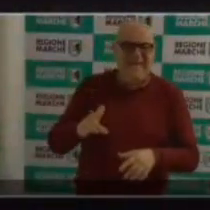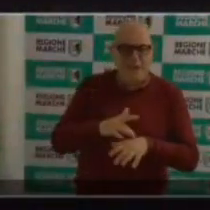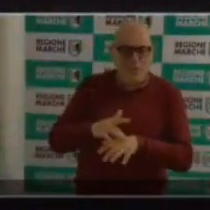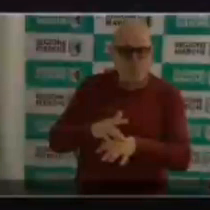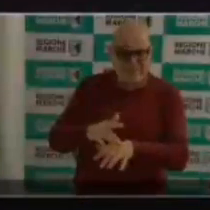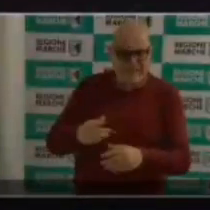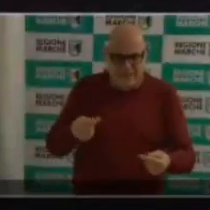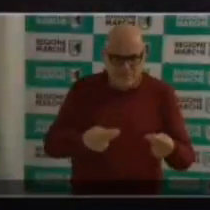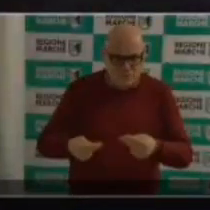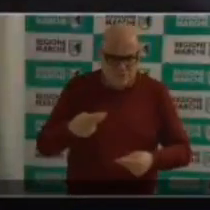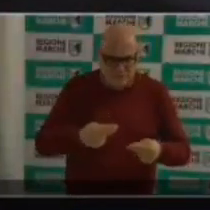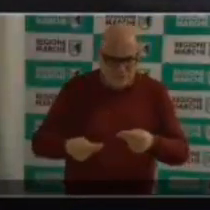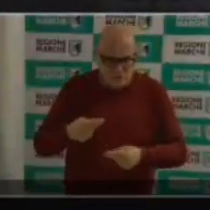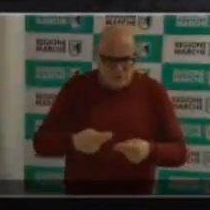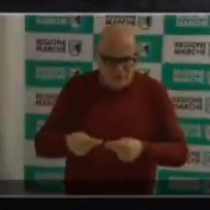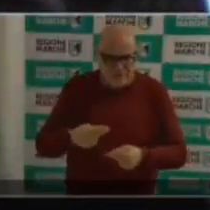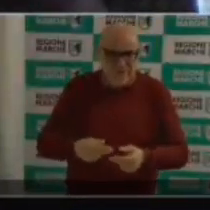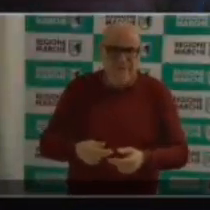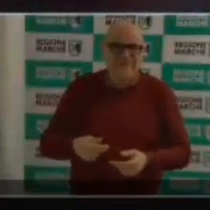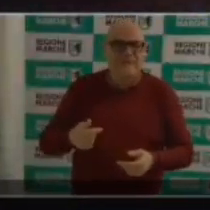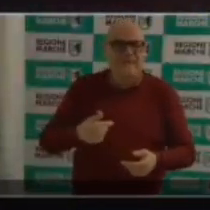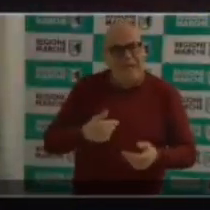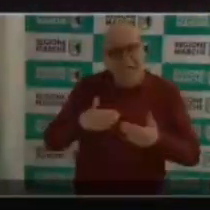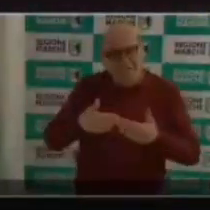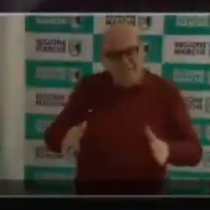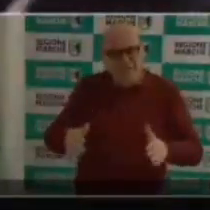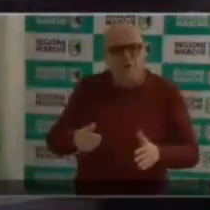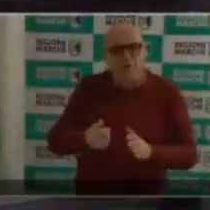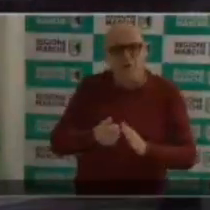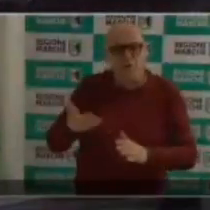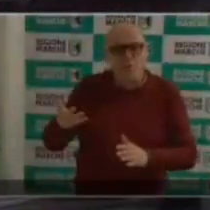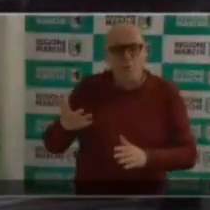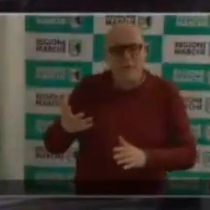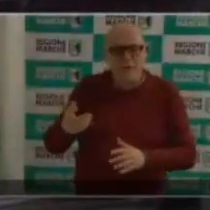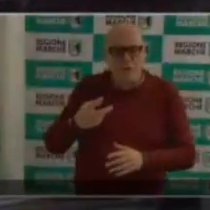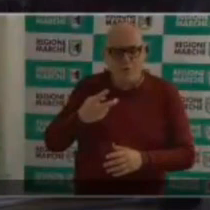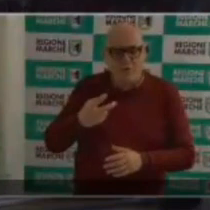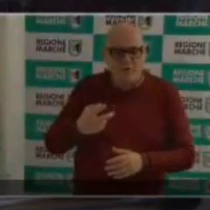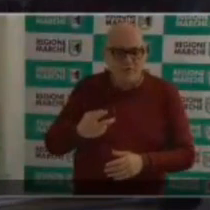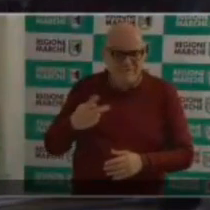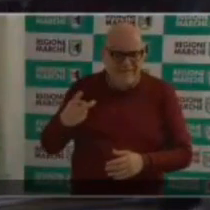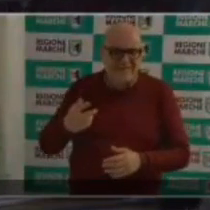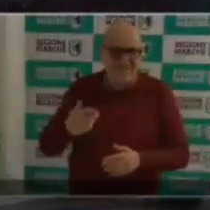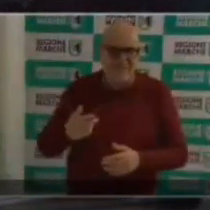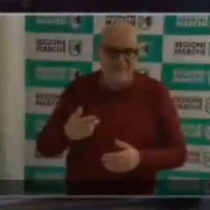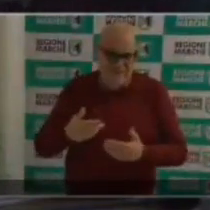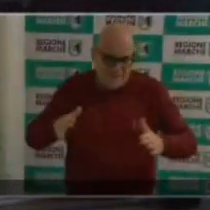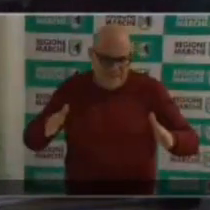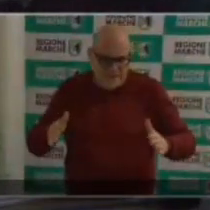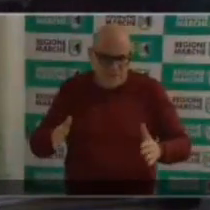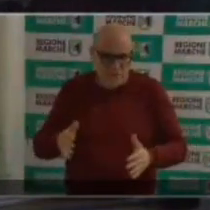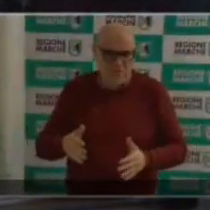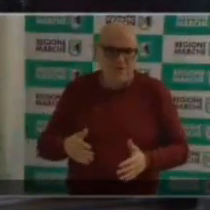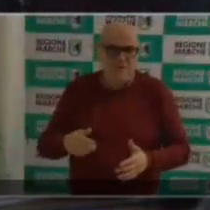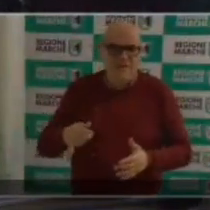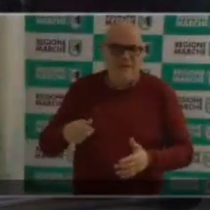colei che ha tenuto sia un numero verde attivo in tutta questa fase pandemica, fin dal progetto precedente, dal progetto